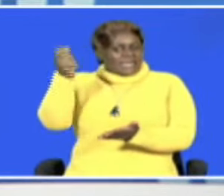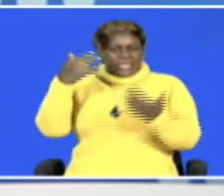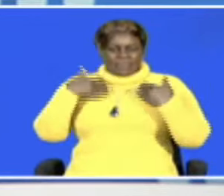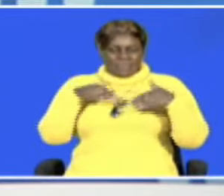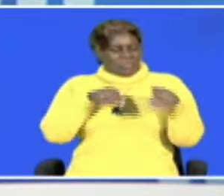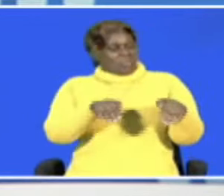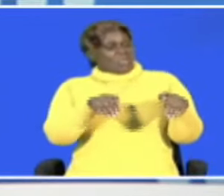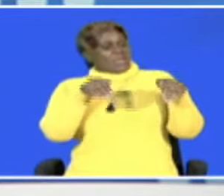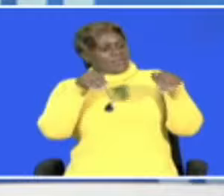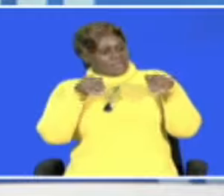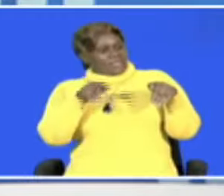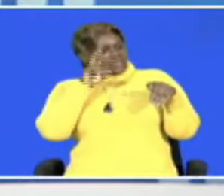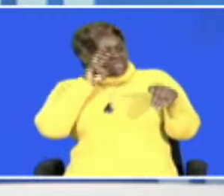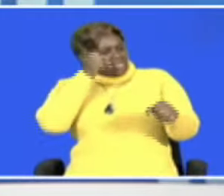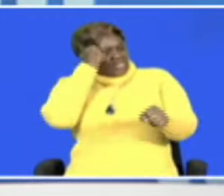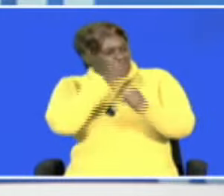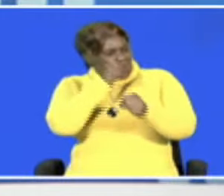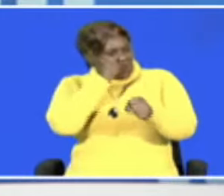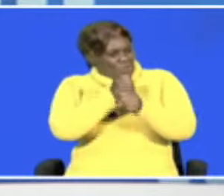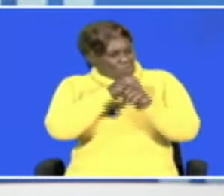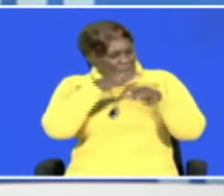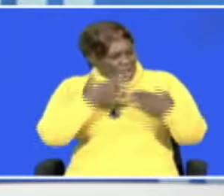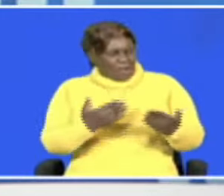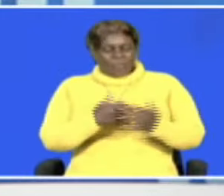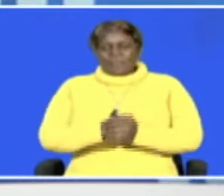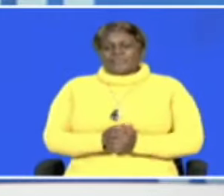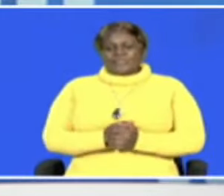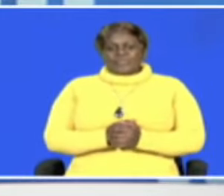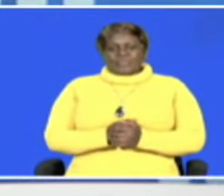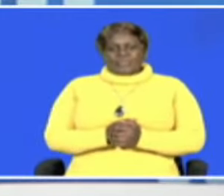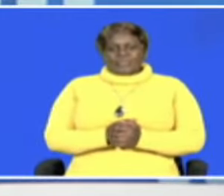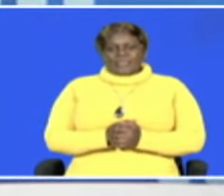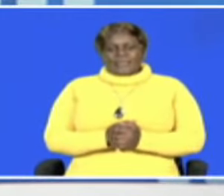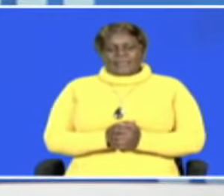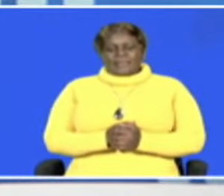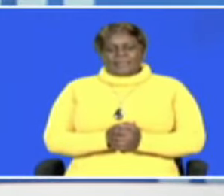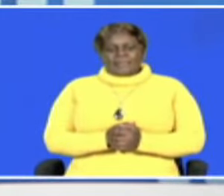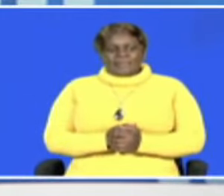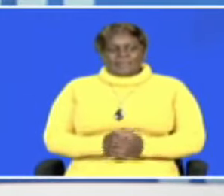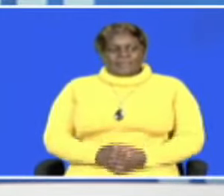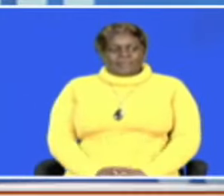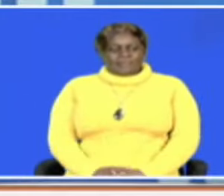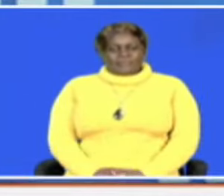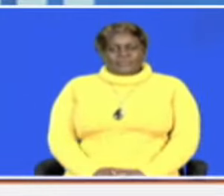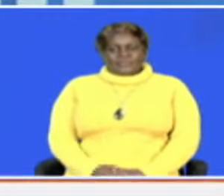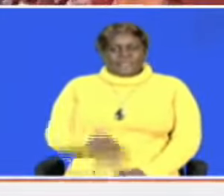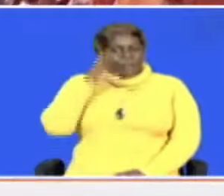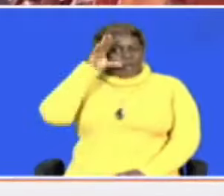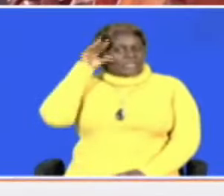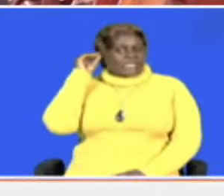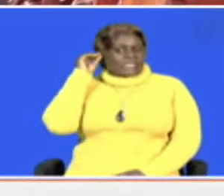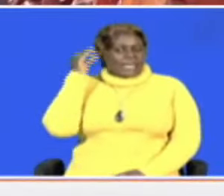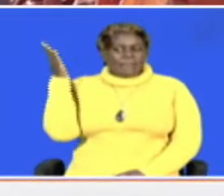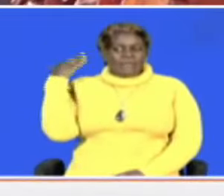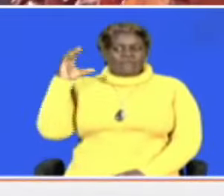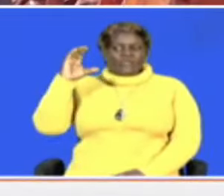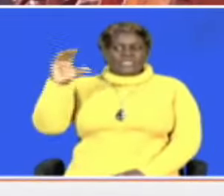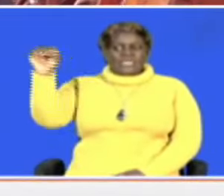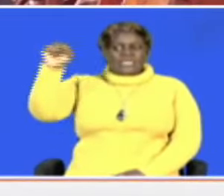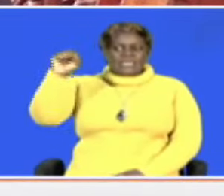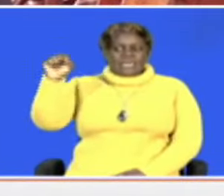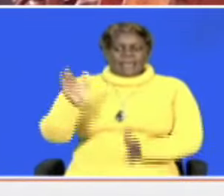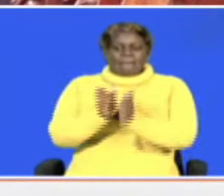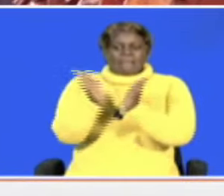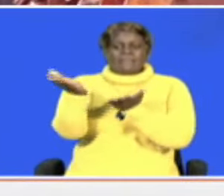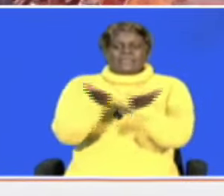watakuwa wanangojea kuona utendakazi wao. Stephen Zioka na uketo wa taarifa hii. Moses Kuria, ambaye alikuwa waziri wa